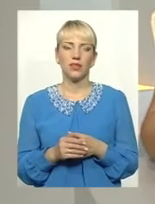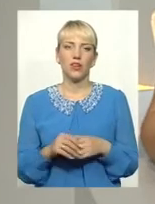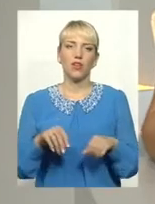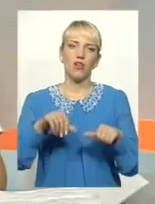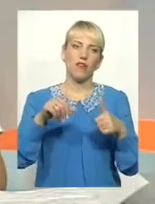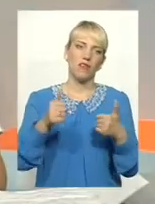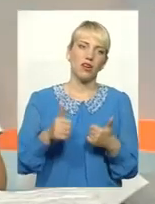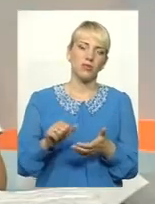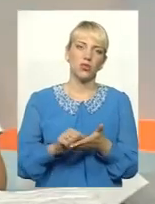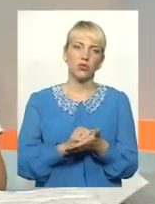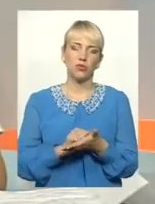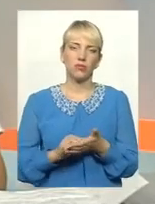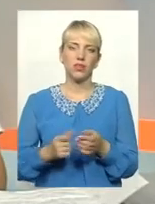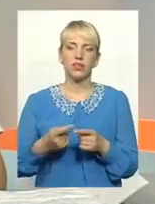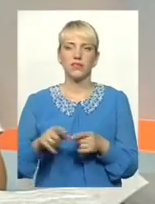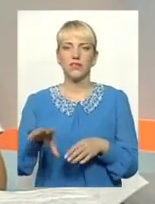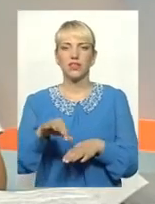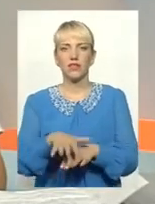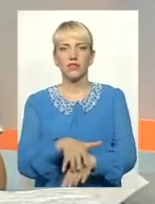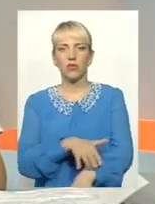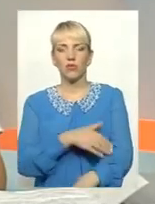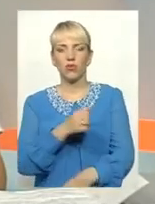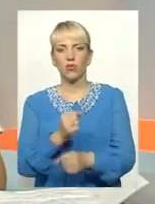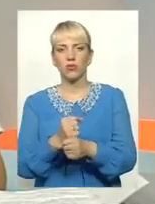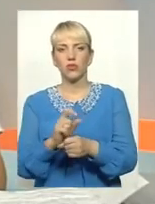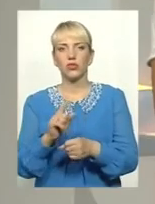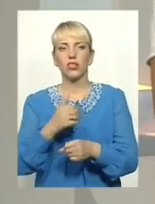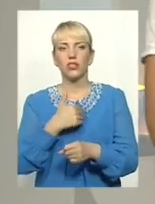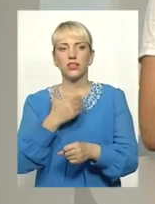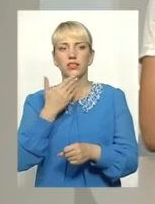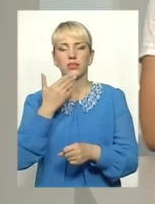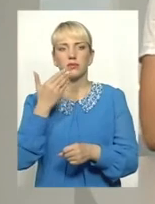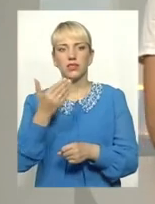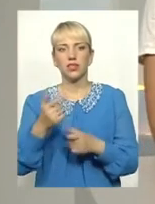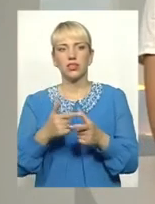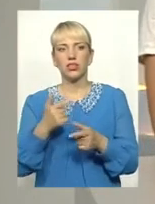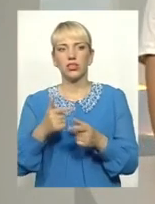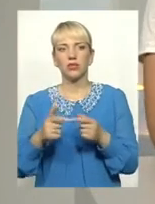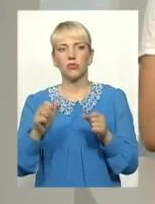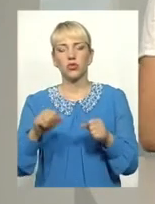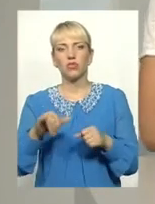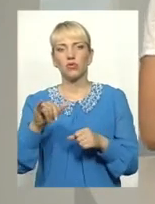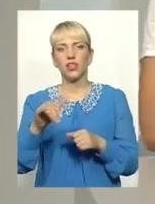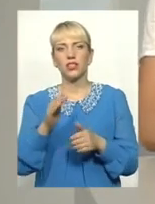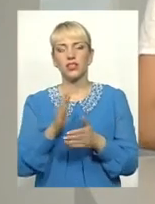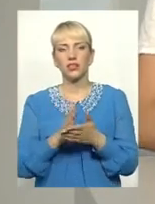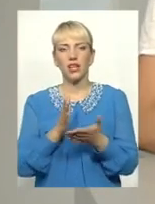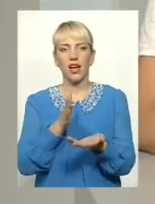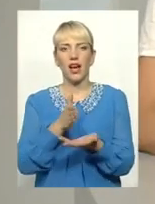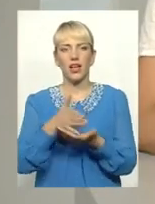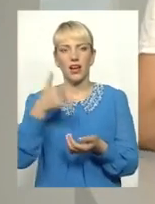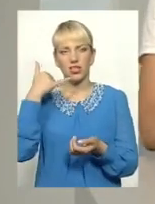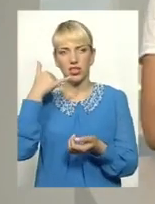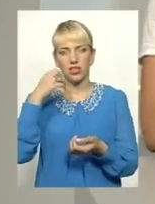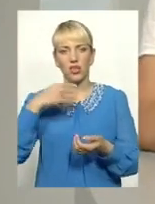оформити документи, це все робиться довго. Ось що я хотіла з цього всього спитати? Чи, можливо, у вас є якась гаряча лінія у